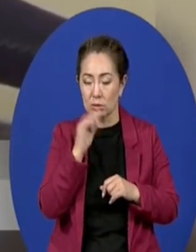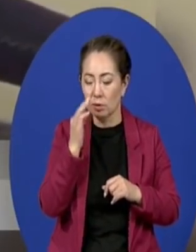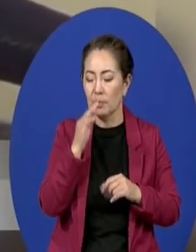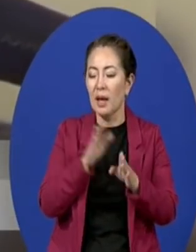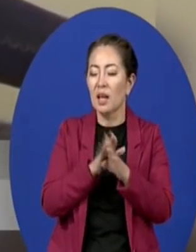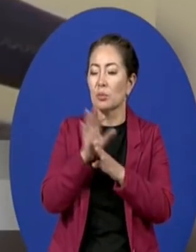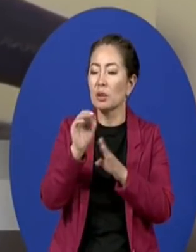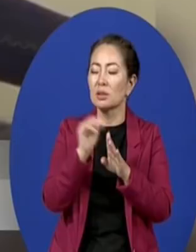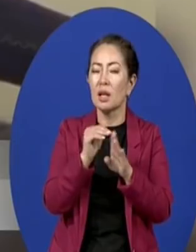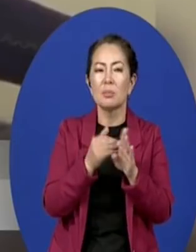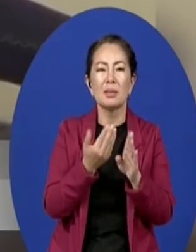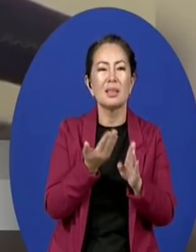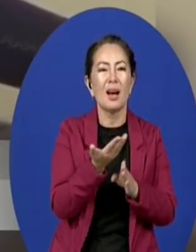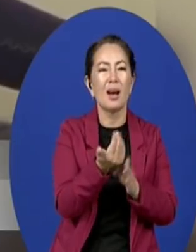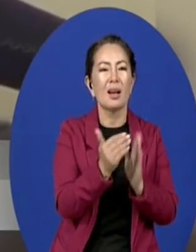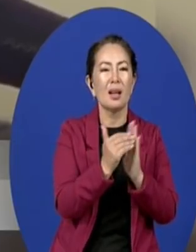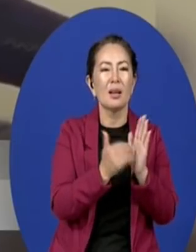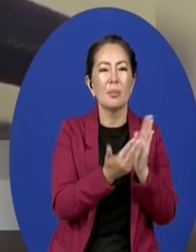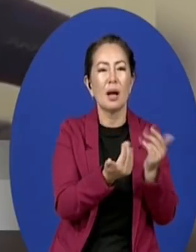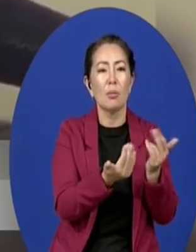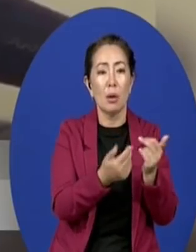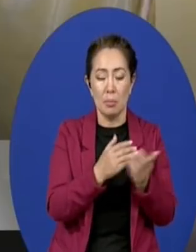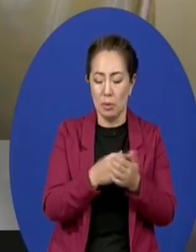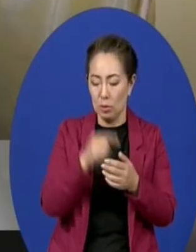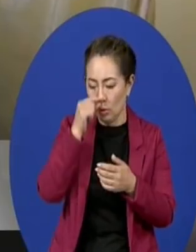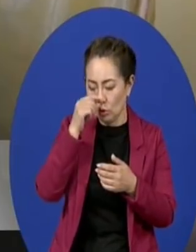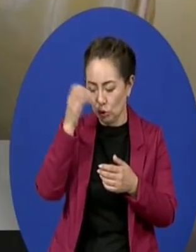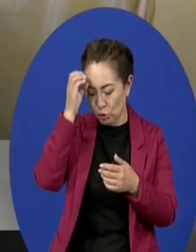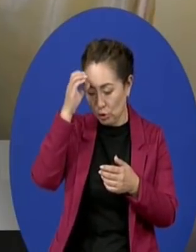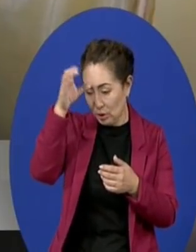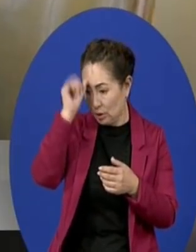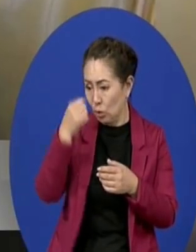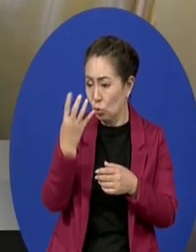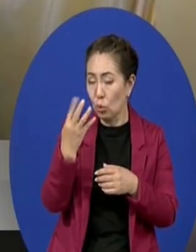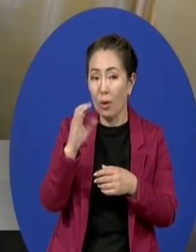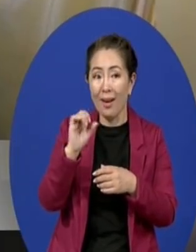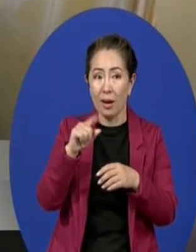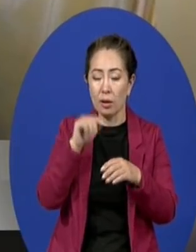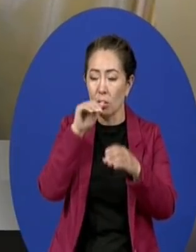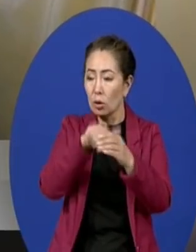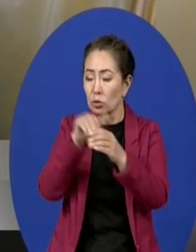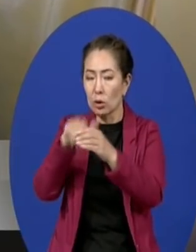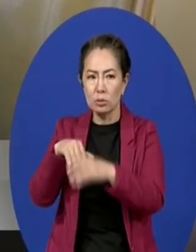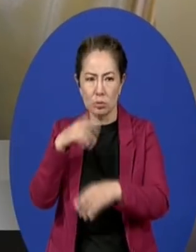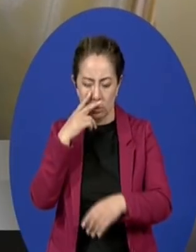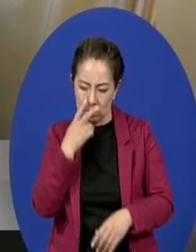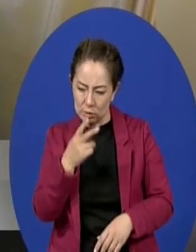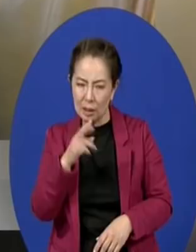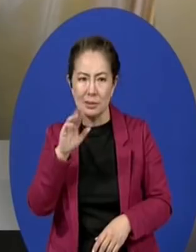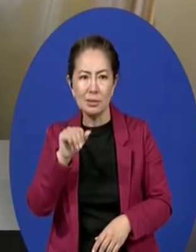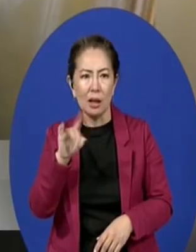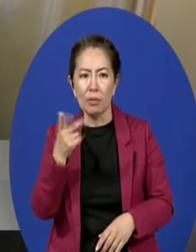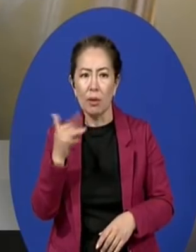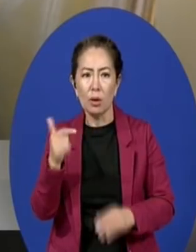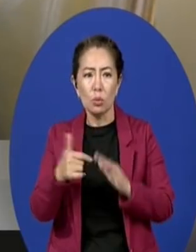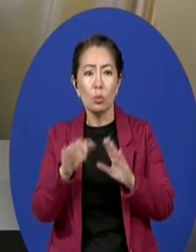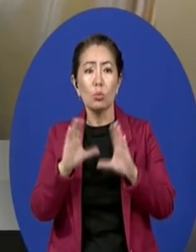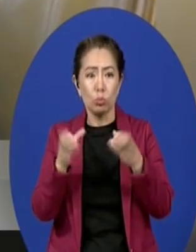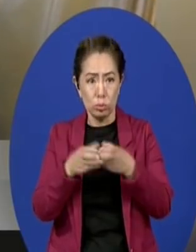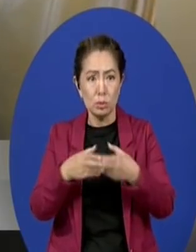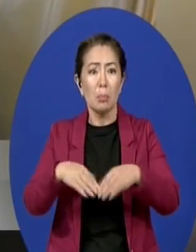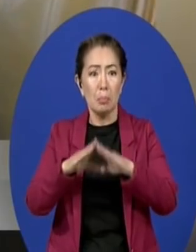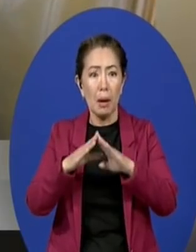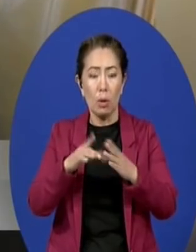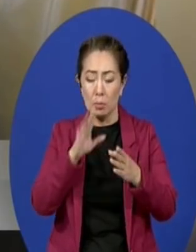ёсны тайлбарыг шаардсан байна. Оросын ерөнхий сайд дээрх дөрвөн арал дээр татваргүй бүсийг байгуулах саналийг гаргаад байгаа